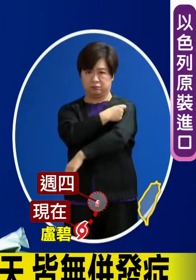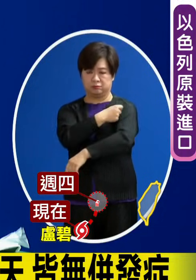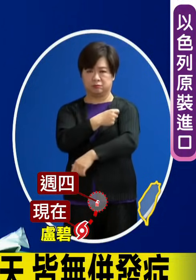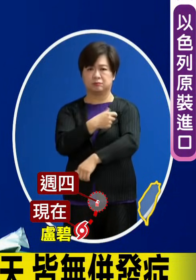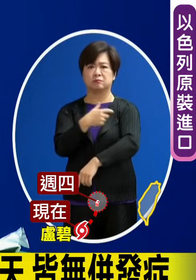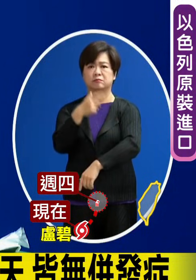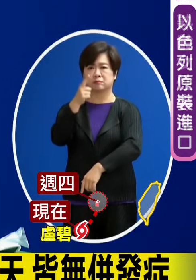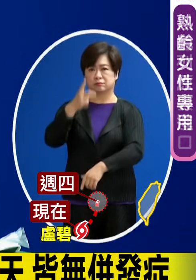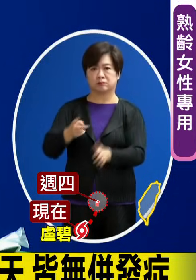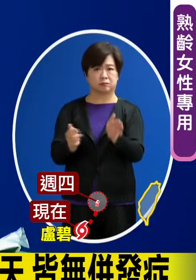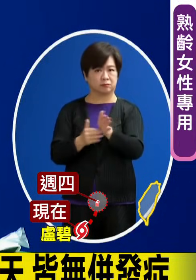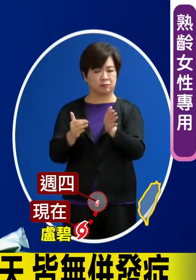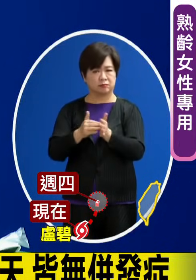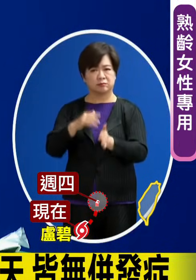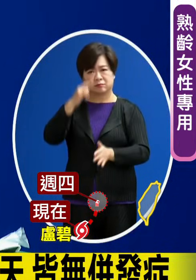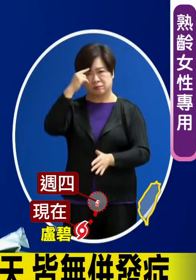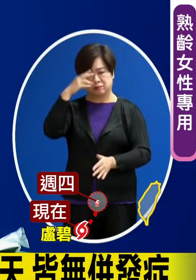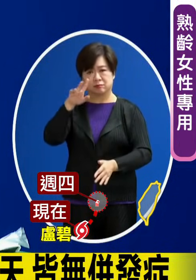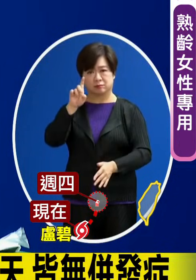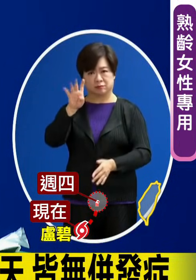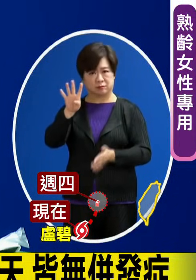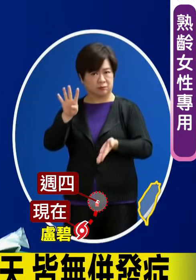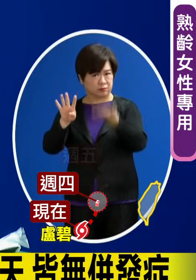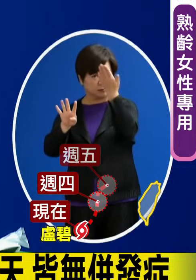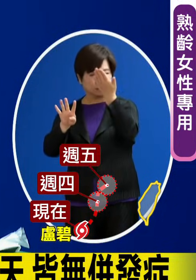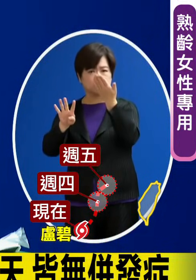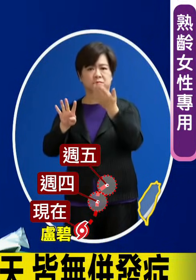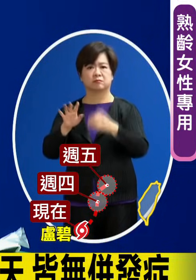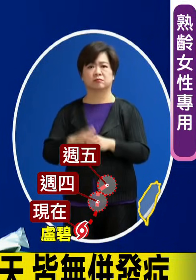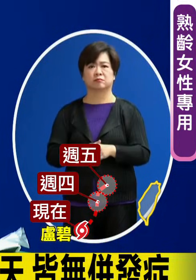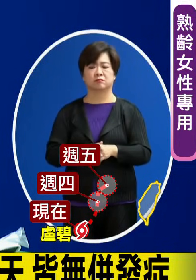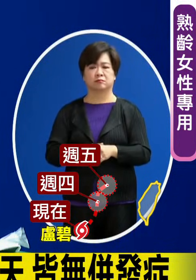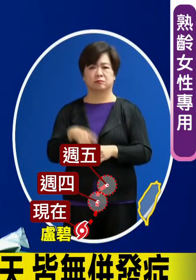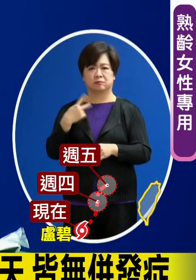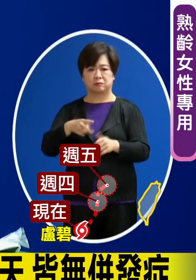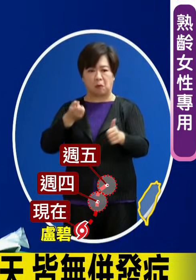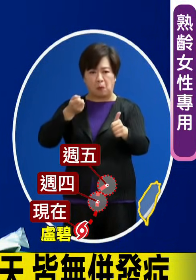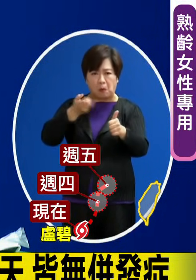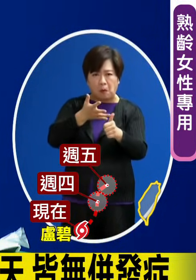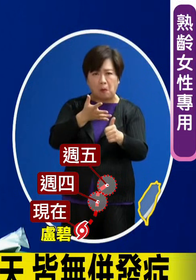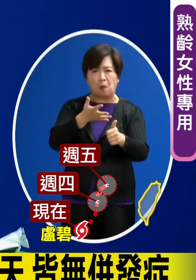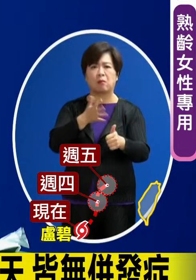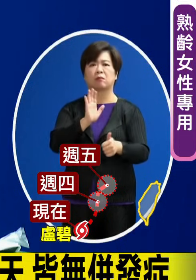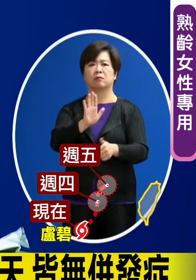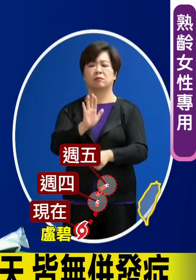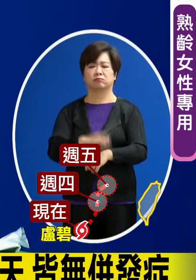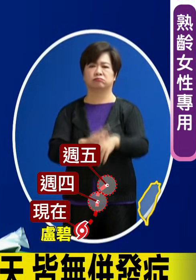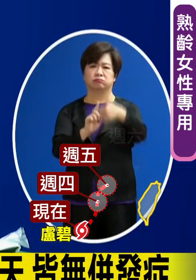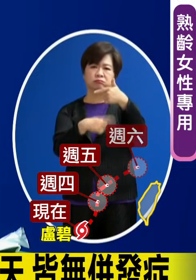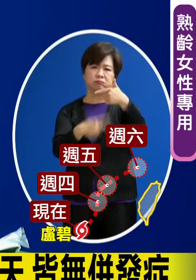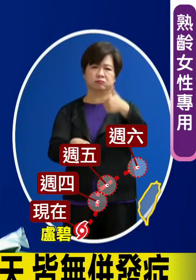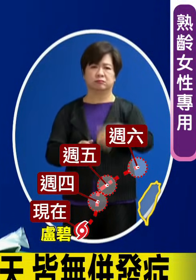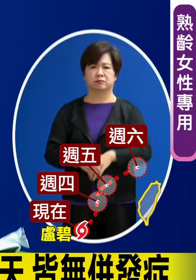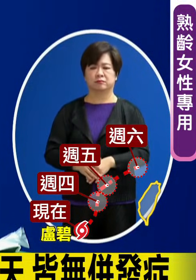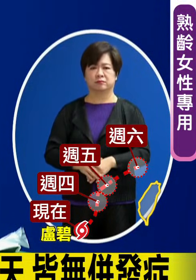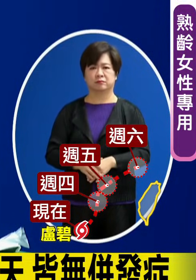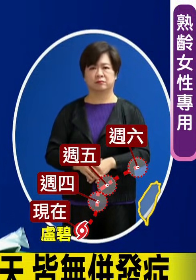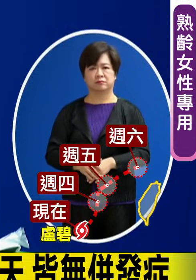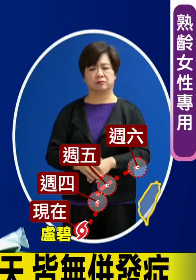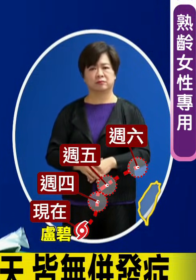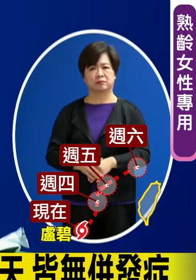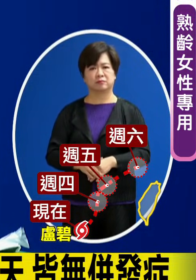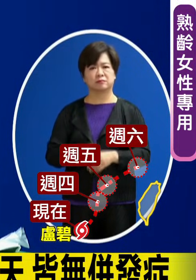接种后的第14天以上，就是只有6例啊，那占我们的突破性感染发生比例